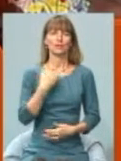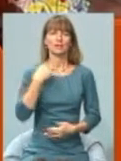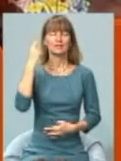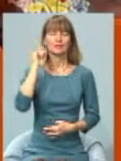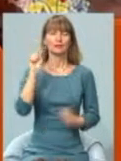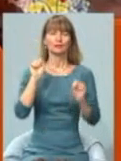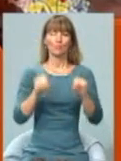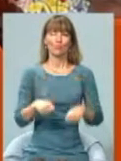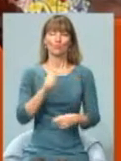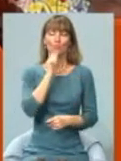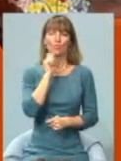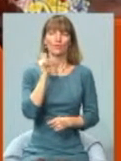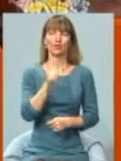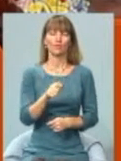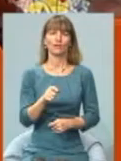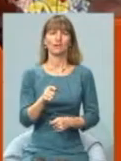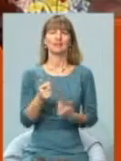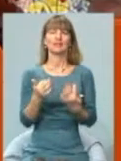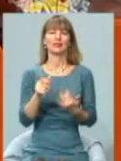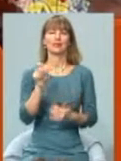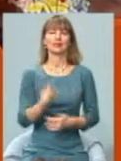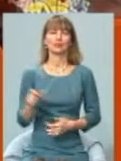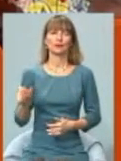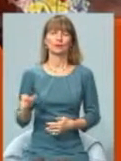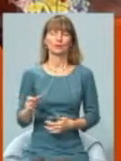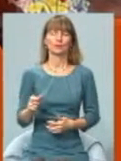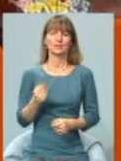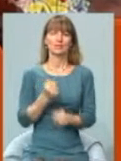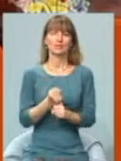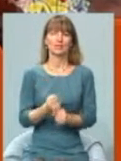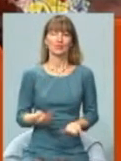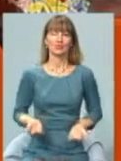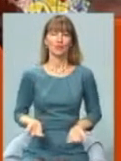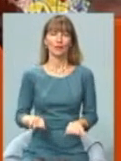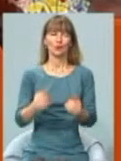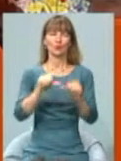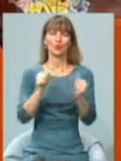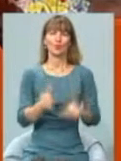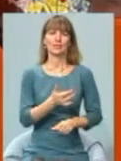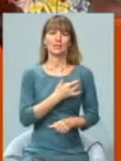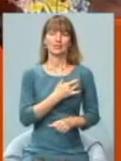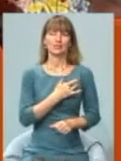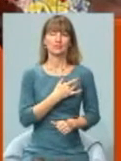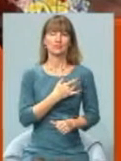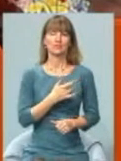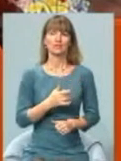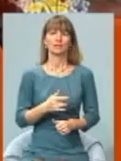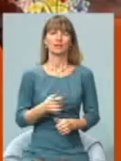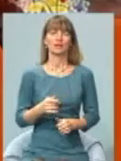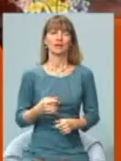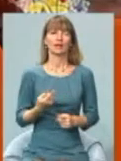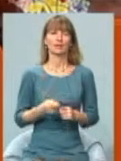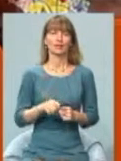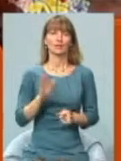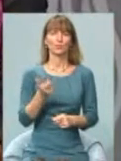можна подарувати деякі люди, можуть спекти торт у формі серця або ж купити. Це буде